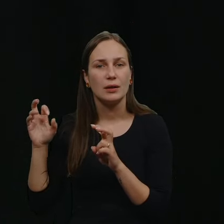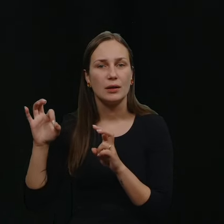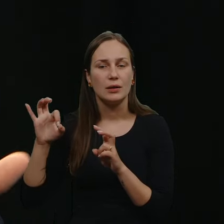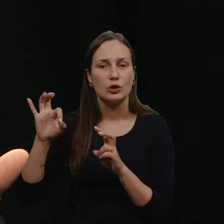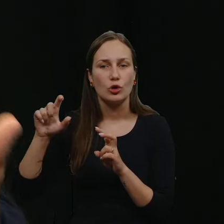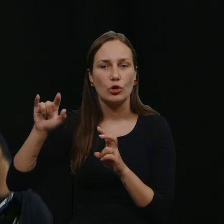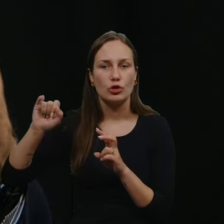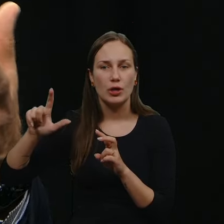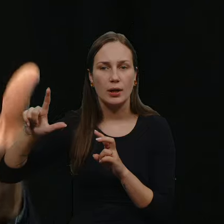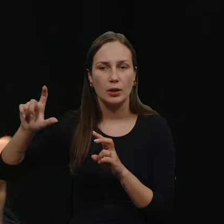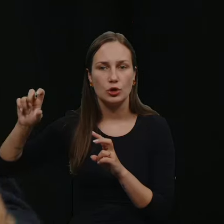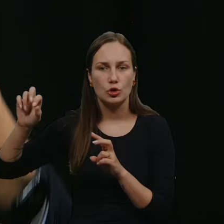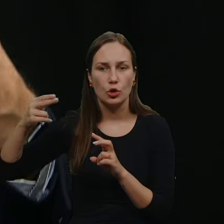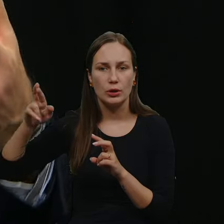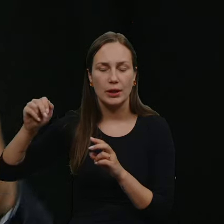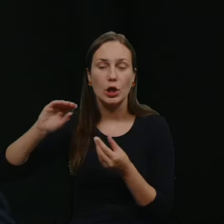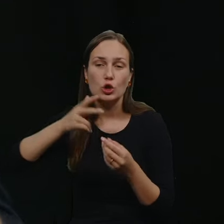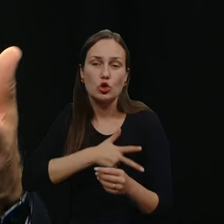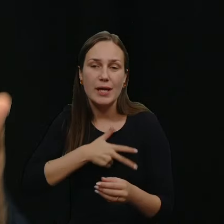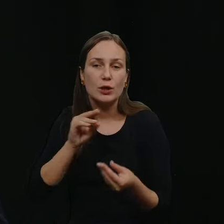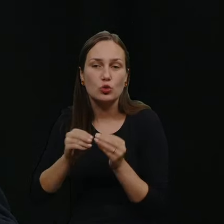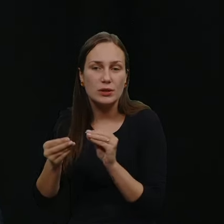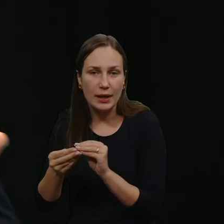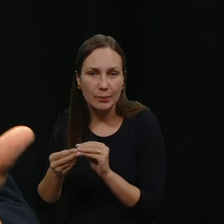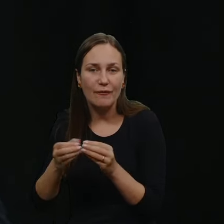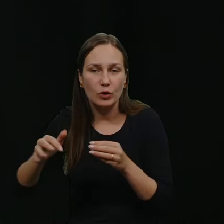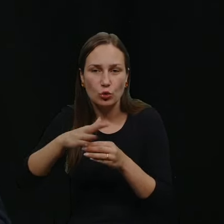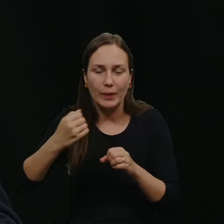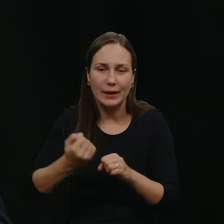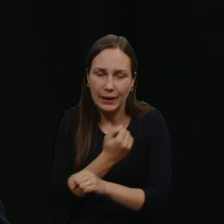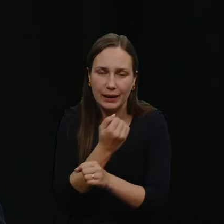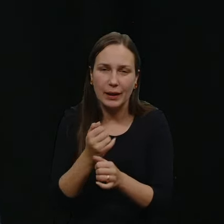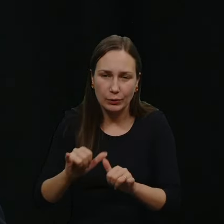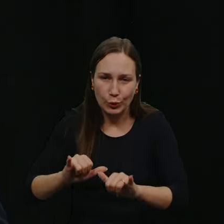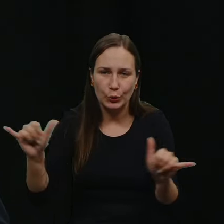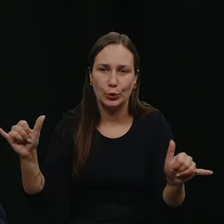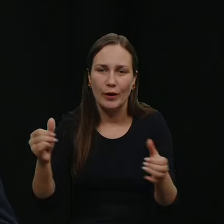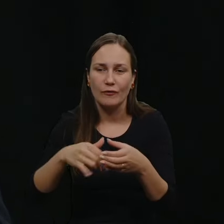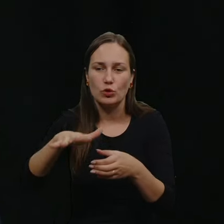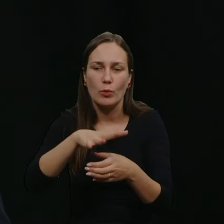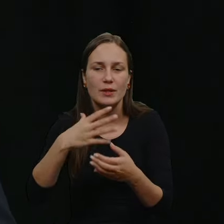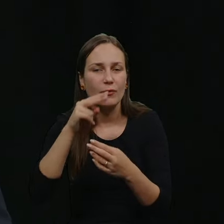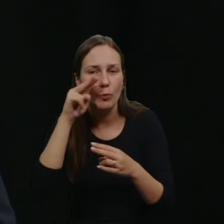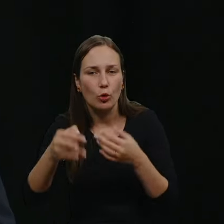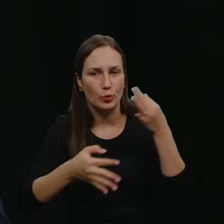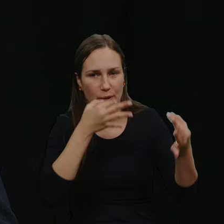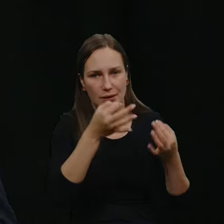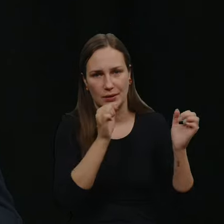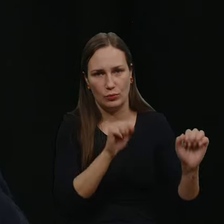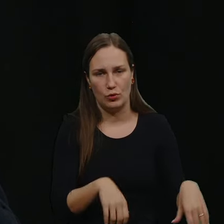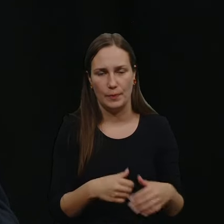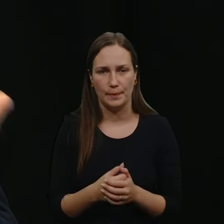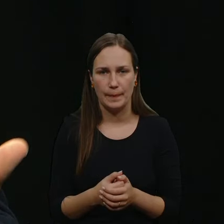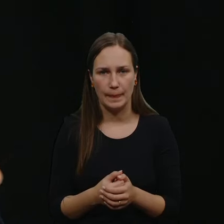contract, socialinis susitarimas, kuris turėtų būti skleidžiamas visuomenė ir visuomenė galėtų išsakyti savo matymą ir savo norus.